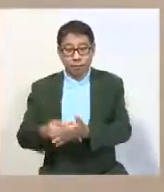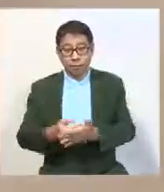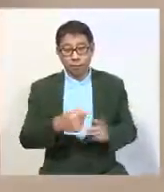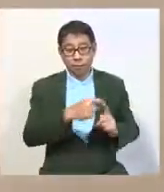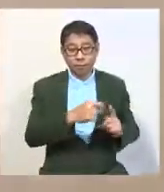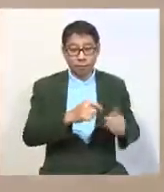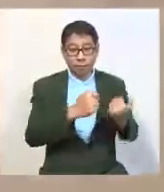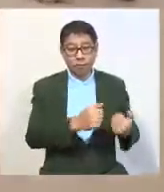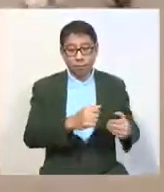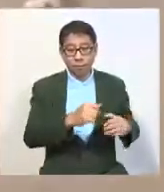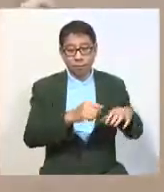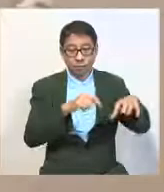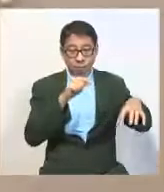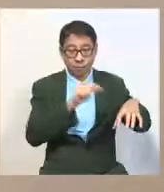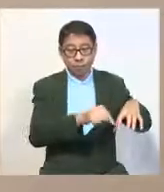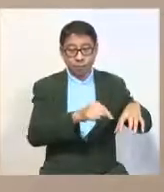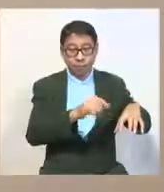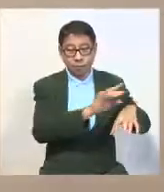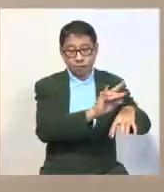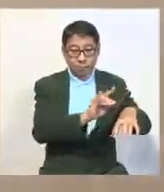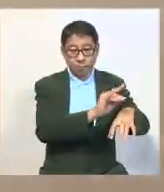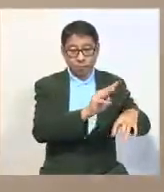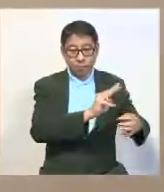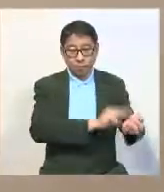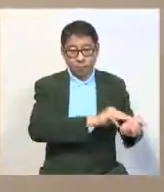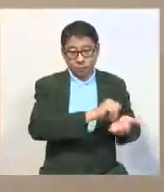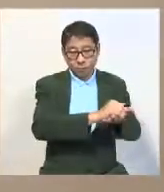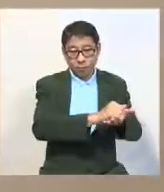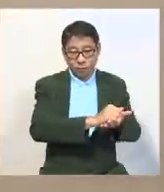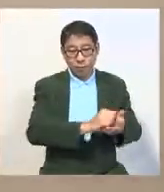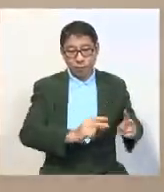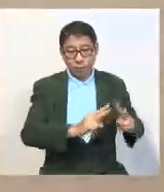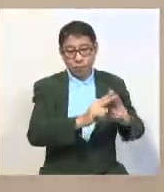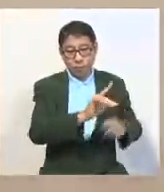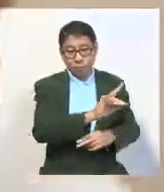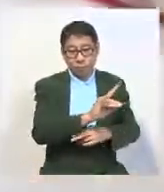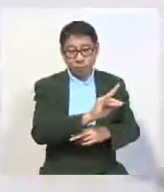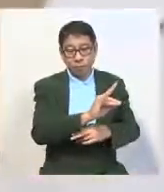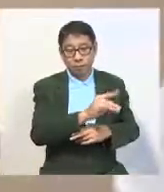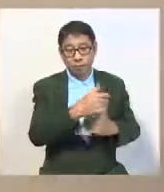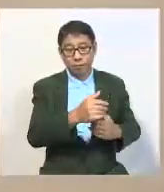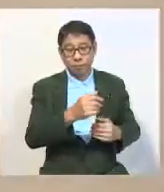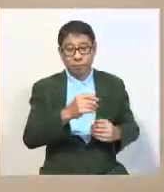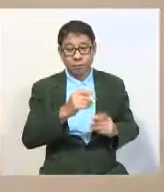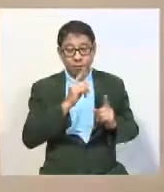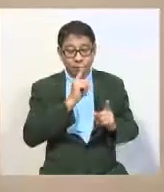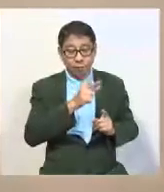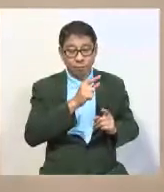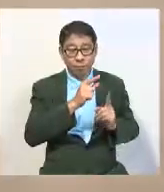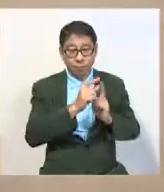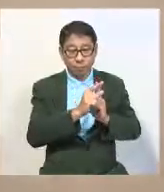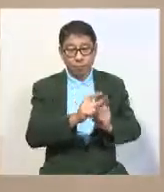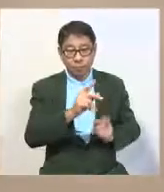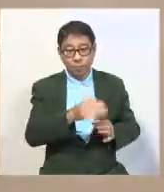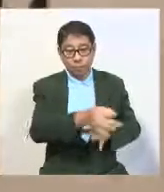สถานพยาบาลสัตว์กองสวัสดิภาพสัตว์และสัตวแพทย์บริการกรมปศุสัตว์ตามที่มีพระราชกระแสรับสั่ง